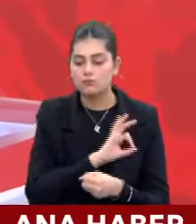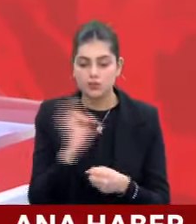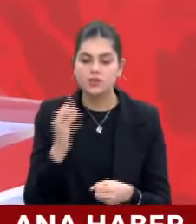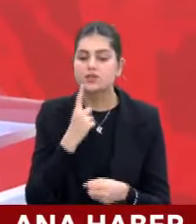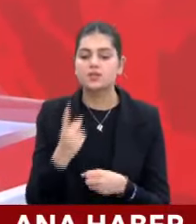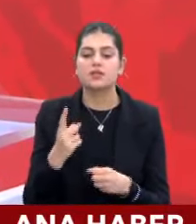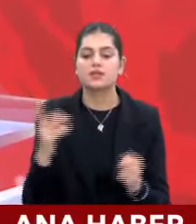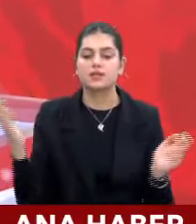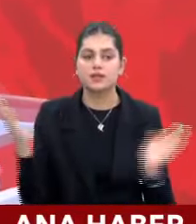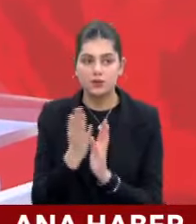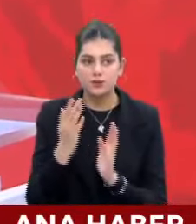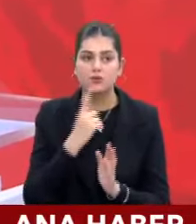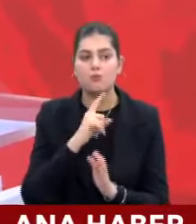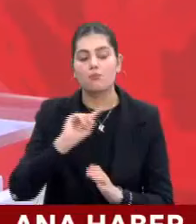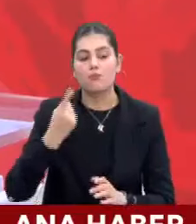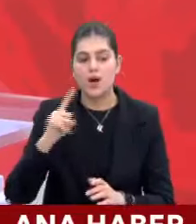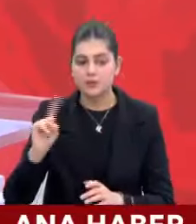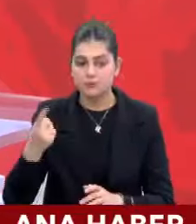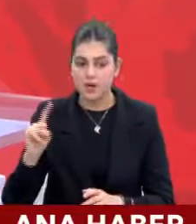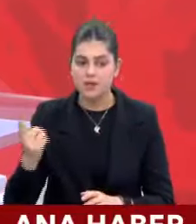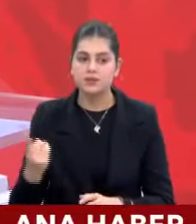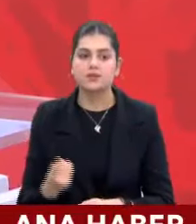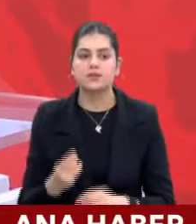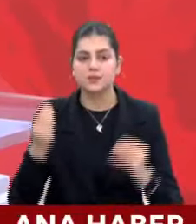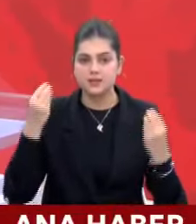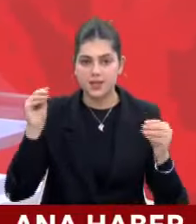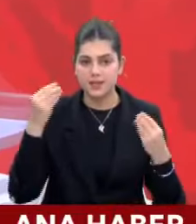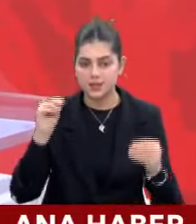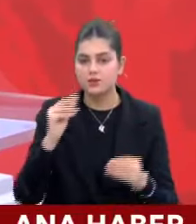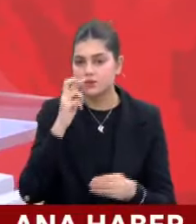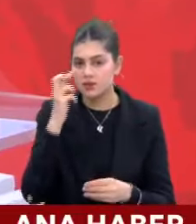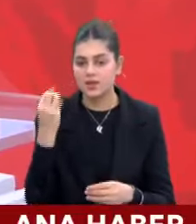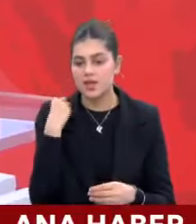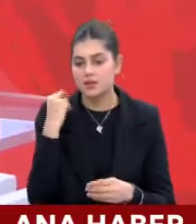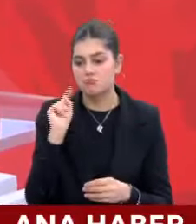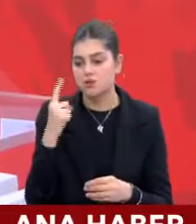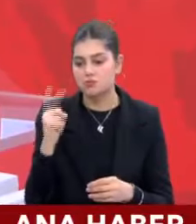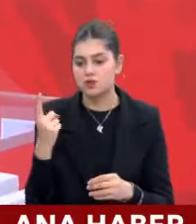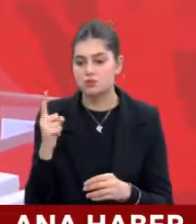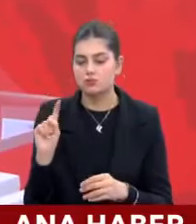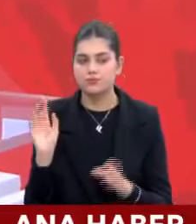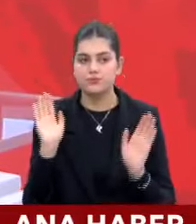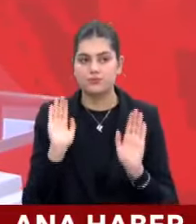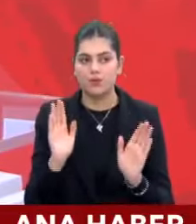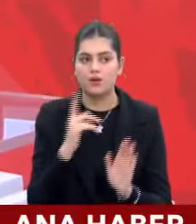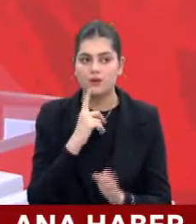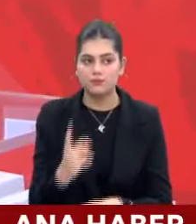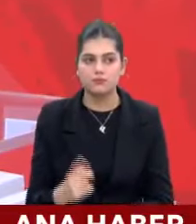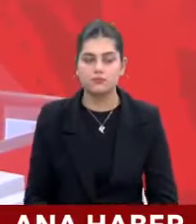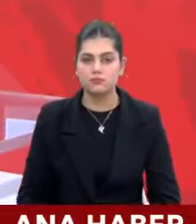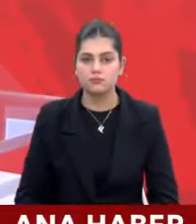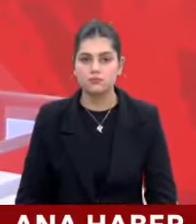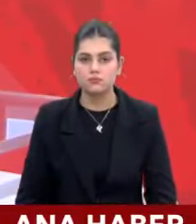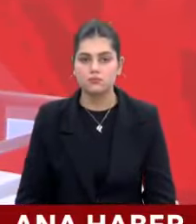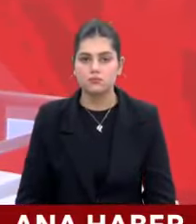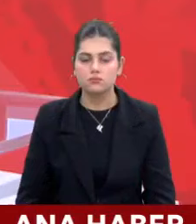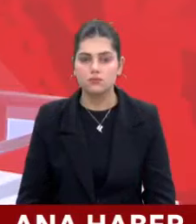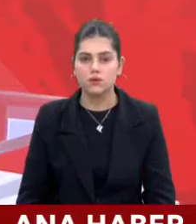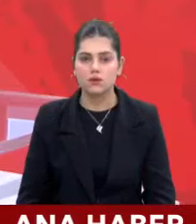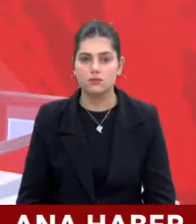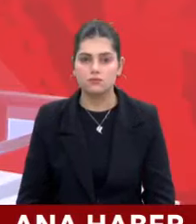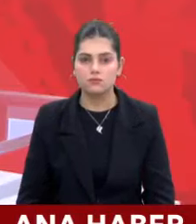onların karşısına bazı satıcılar yeni yeni yöntemlerle geliyorlar. Cezbeden yöntemlerle. Diyorlar